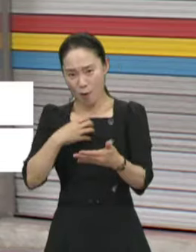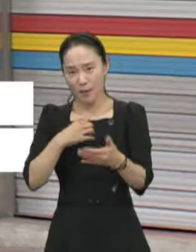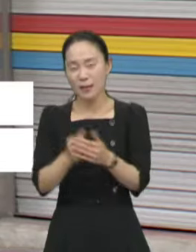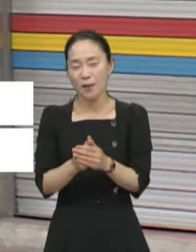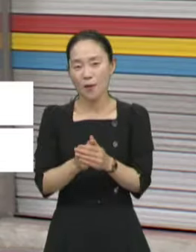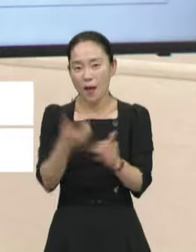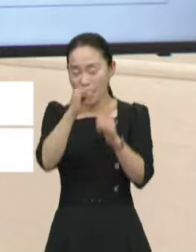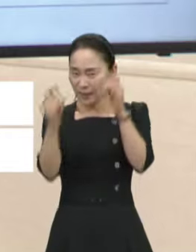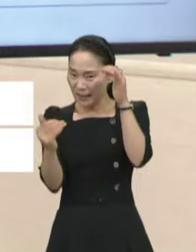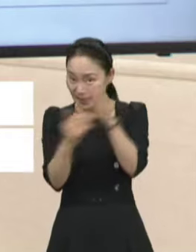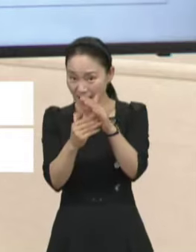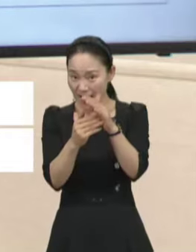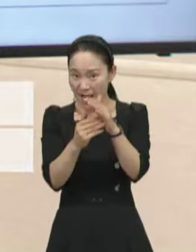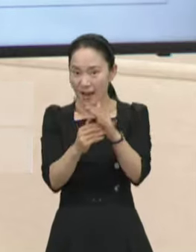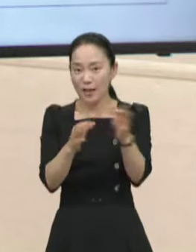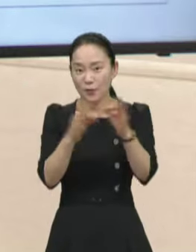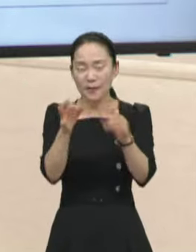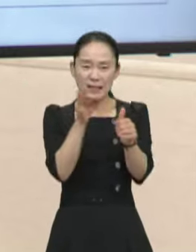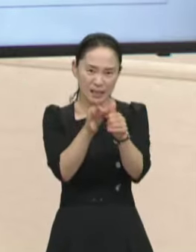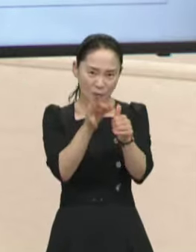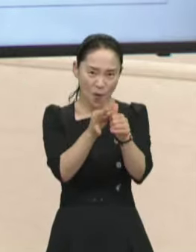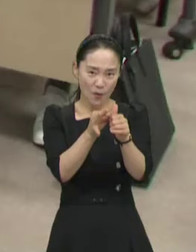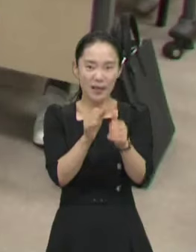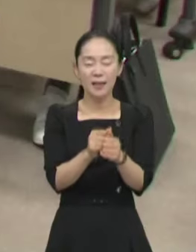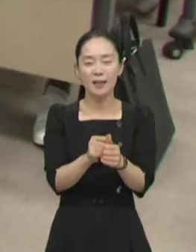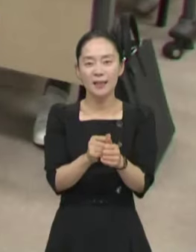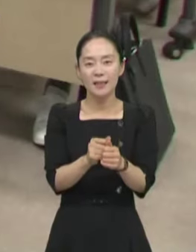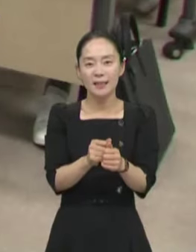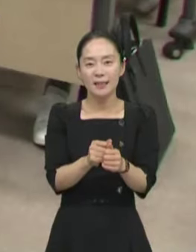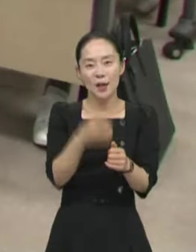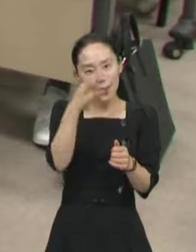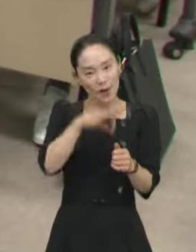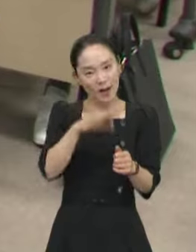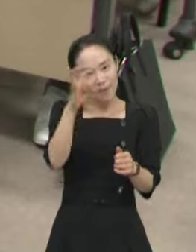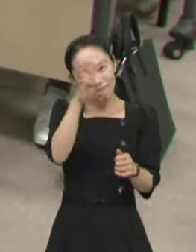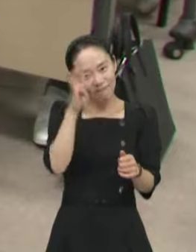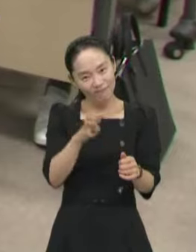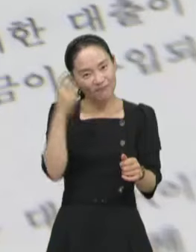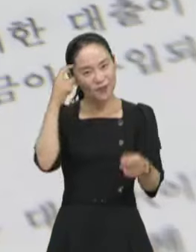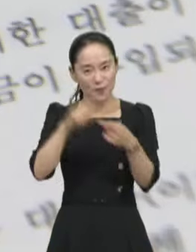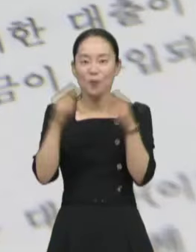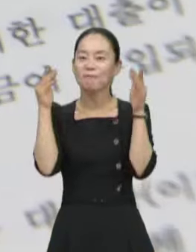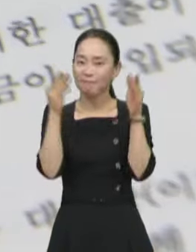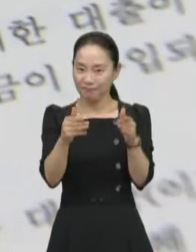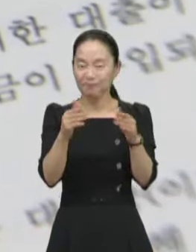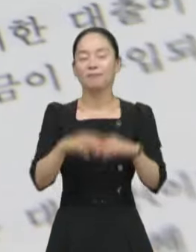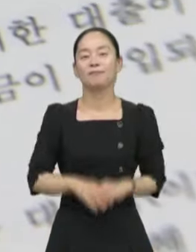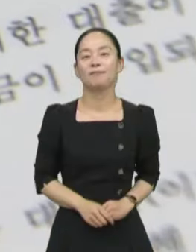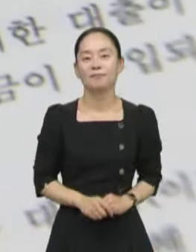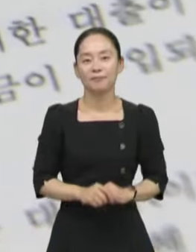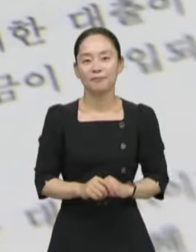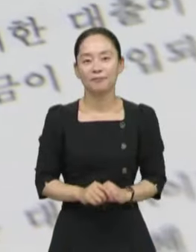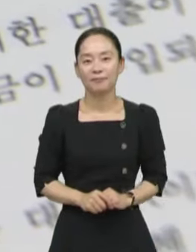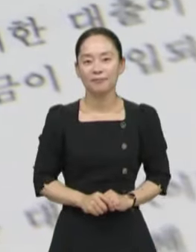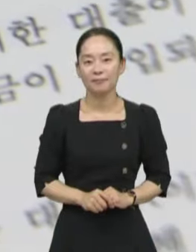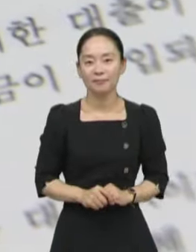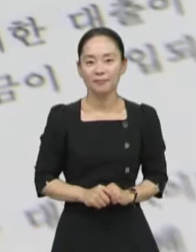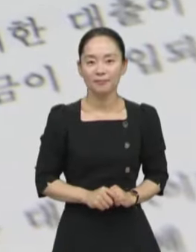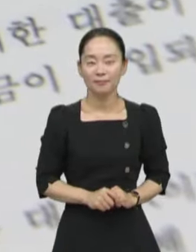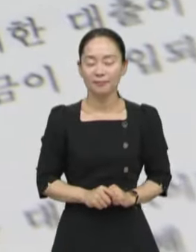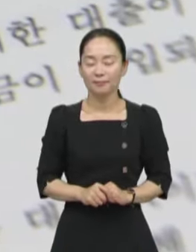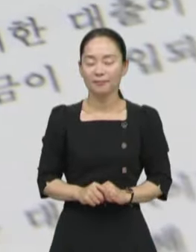역대 최대 규모의 소상공인 정책 자금이 어느 정도 효과를 발휘할 수 있을지 주목됩니다. TJB